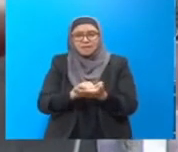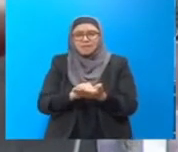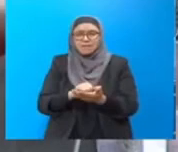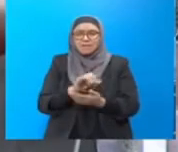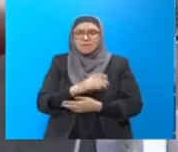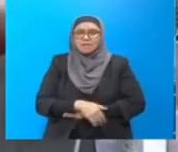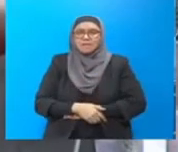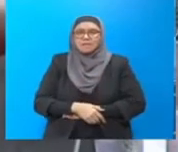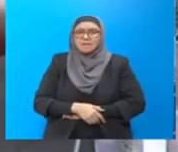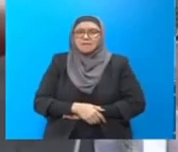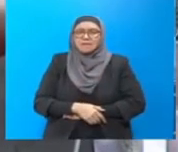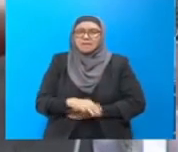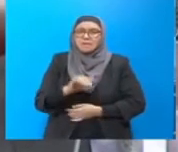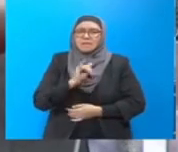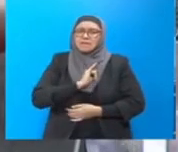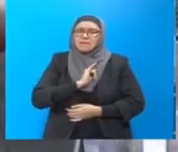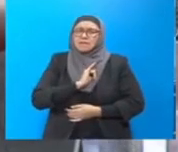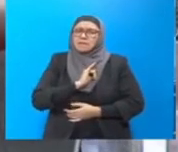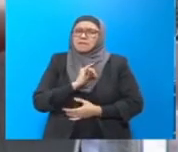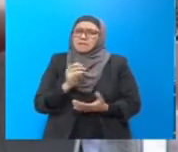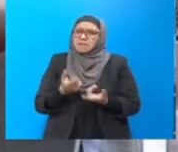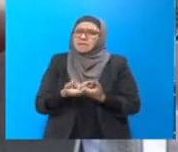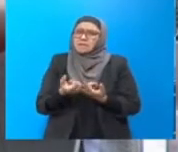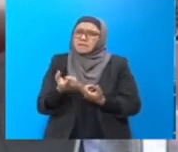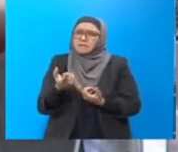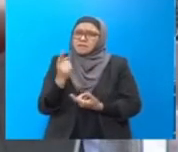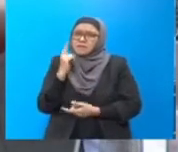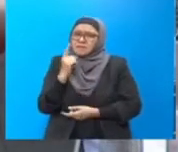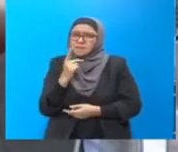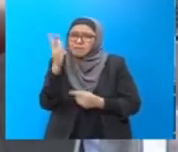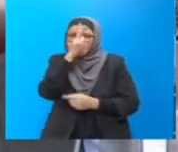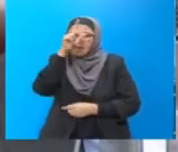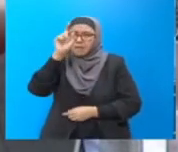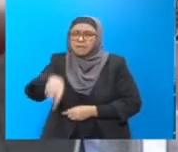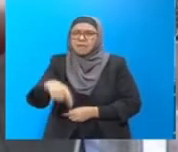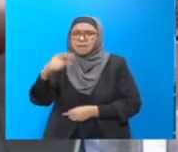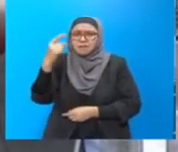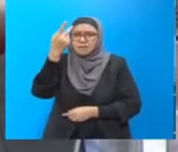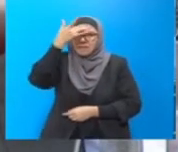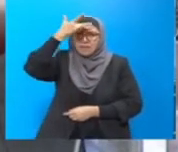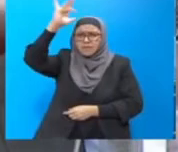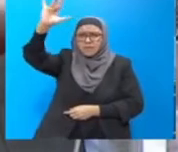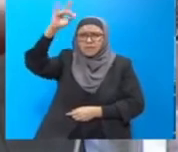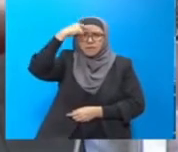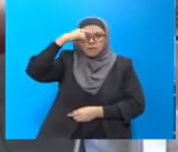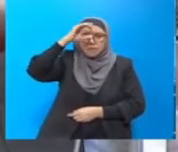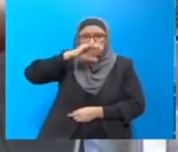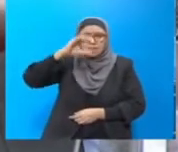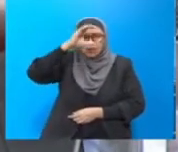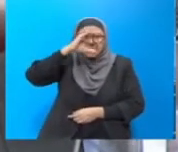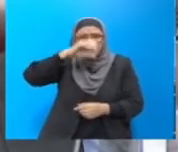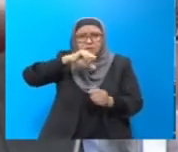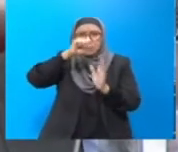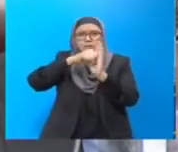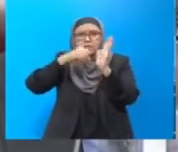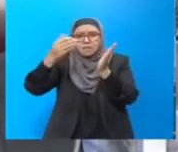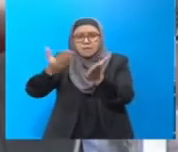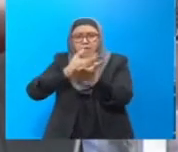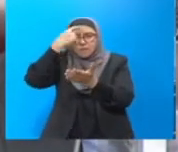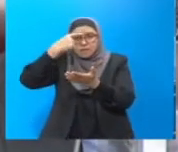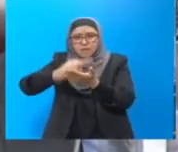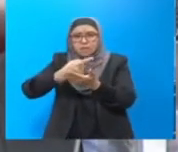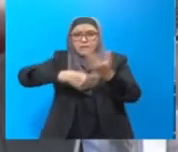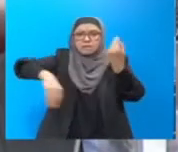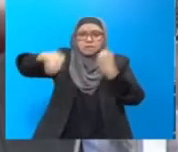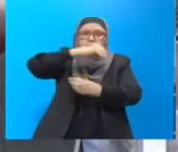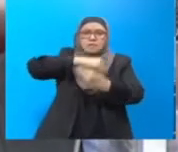dengan ini kerajaan mesti bijak dalam mencari sumber-sumber baru bagi pendapatan negara